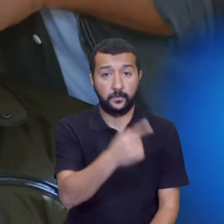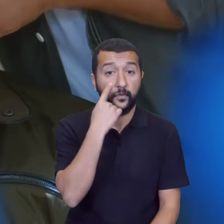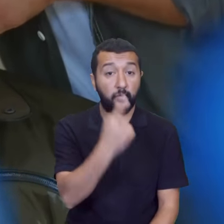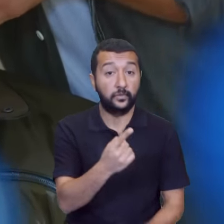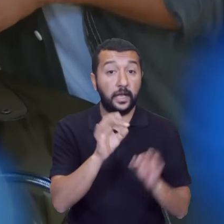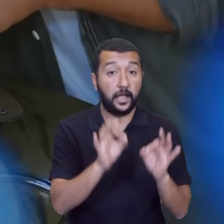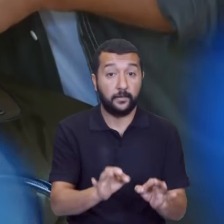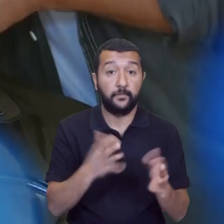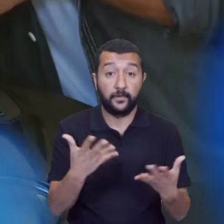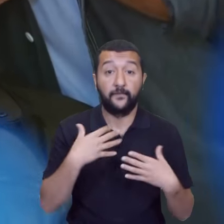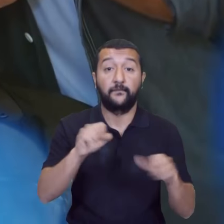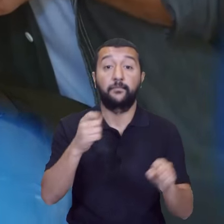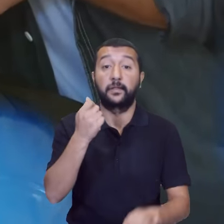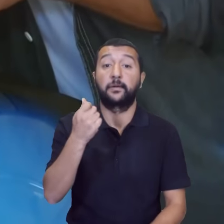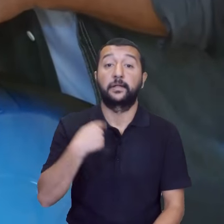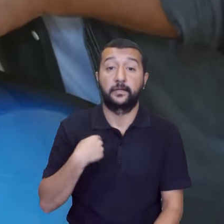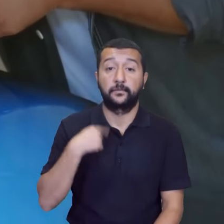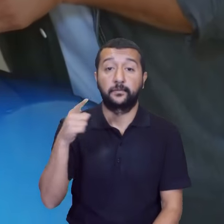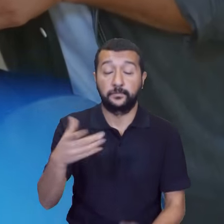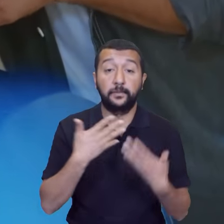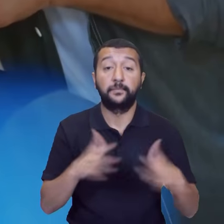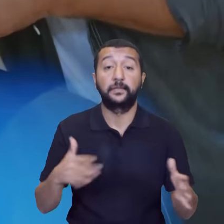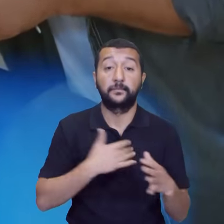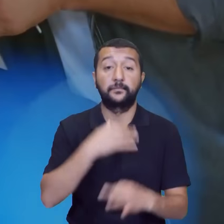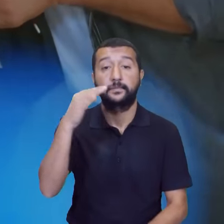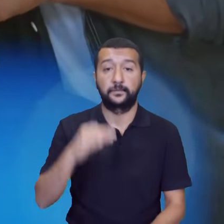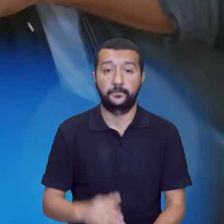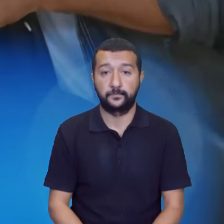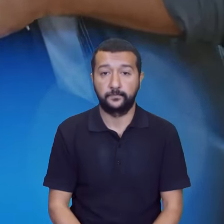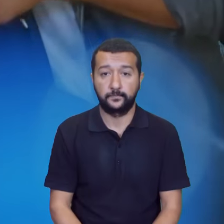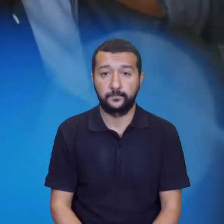ama vermedi paralarımı. Bittim ben.